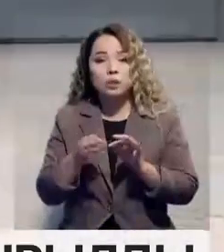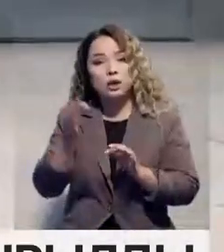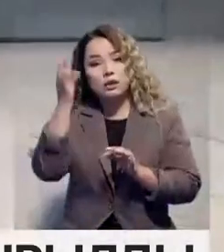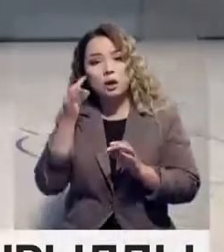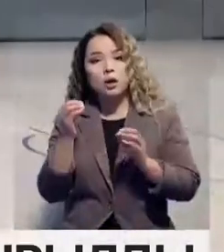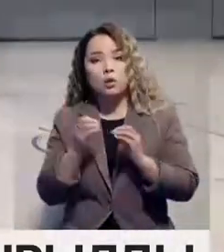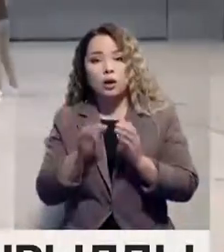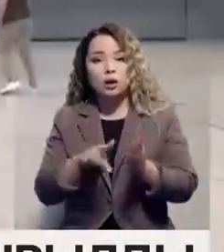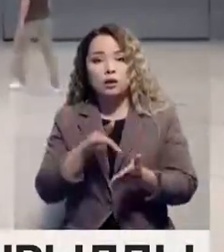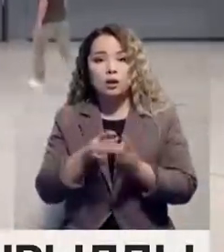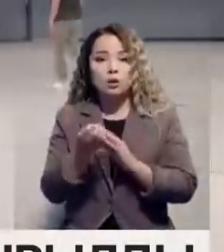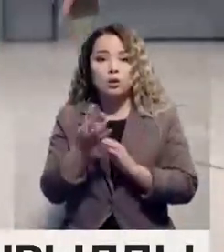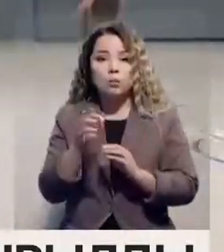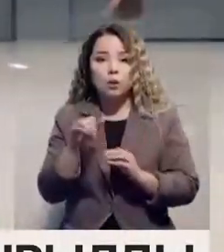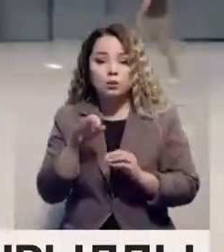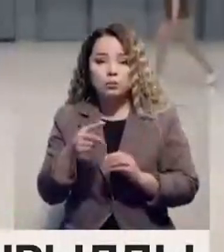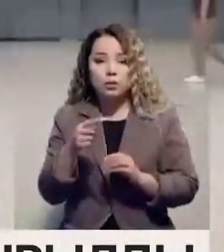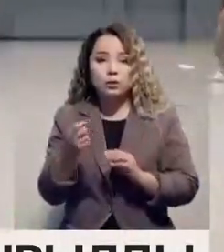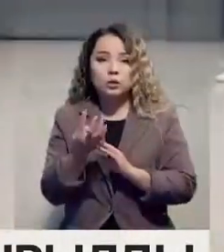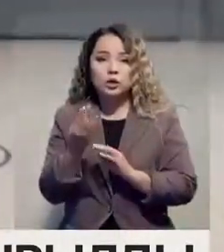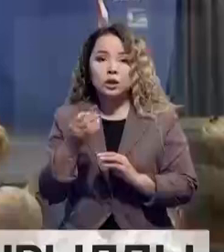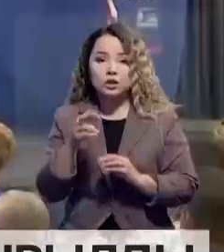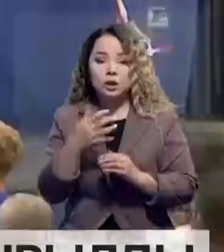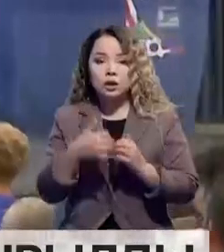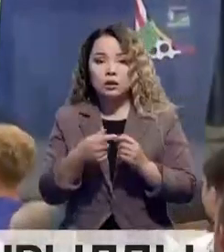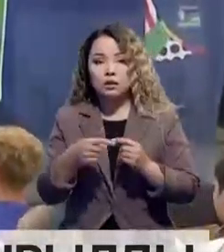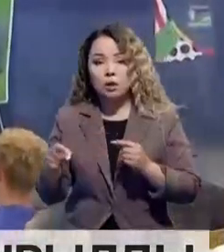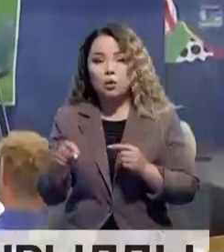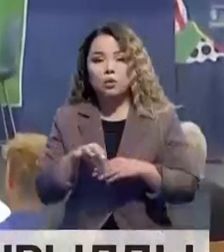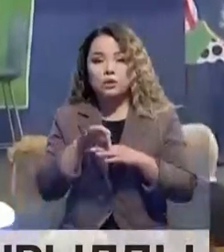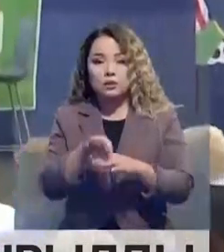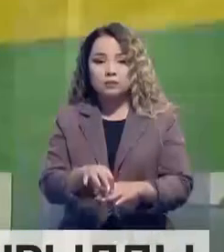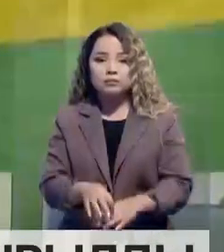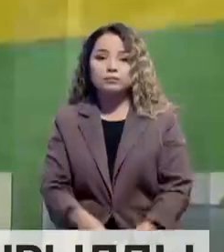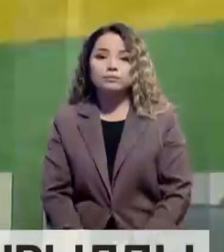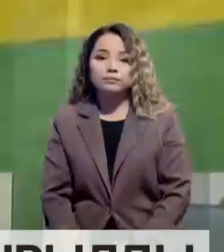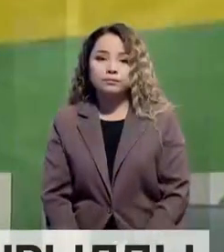10 қаласында 14 маусым мен 14 шілде аралығында өтеді.